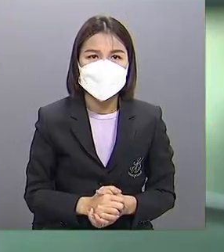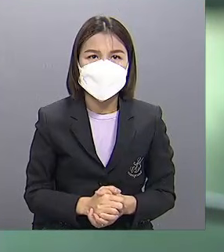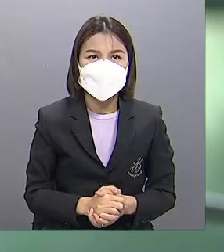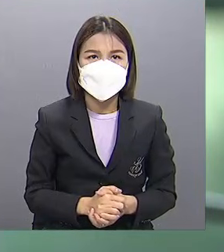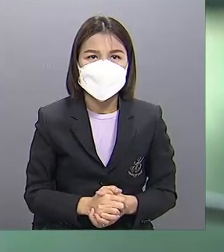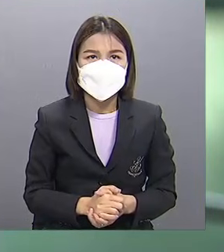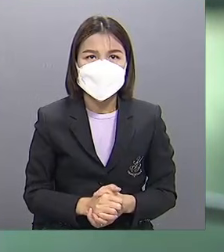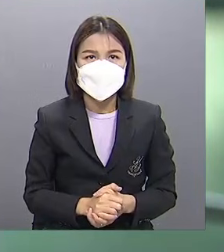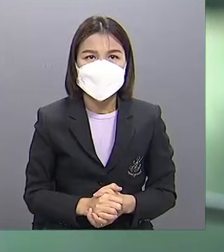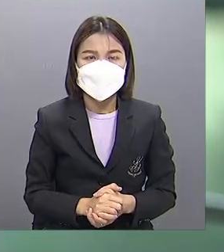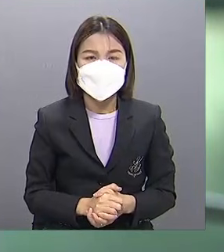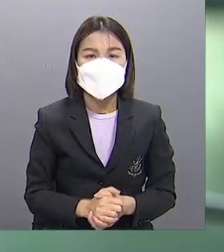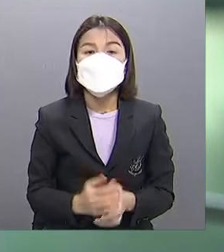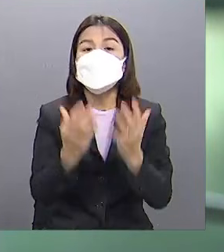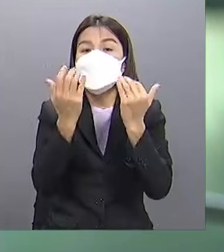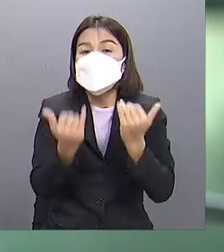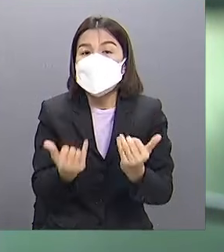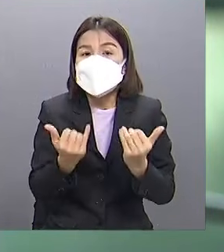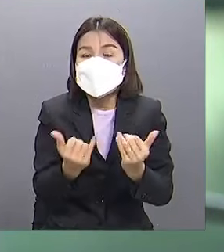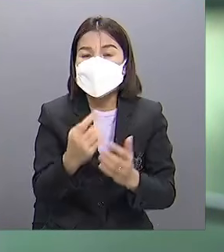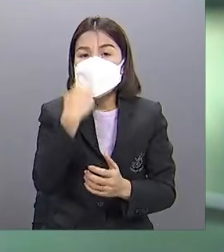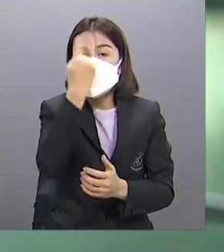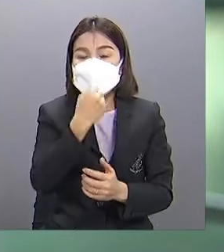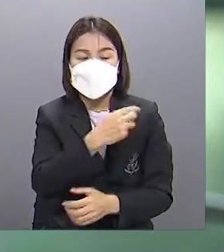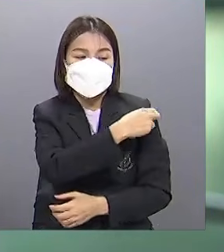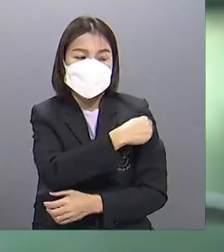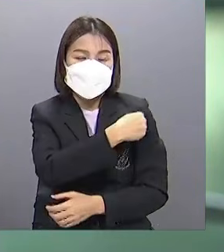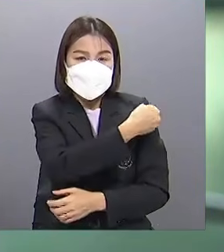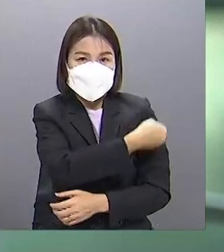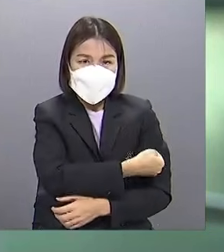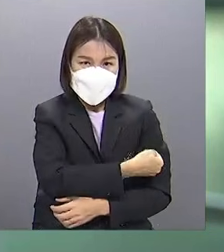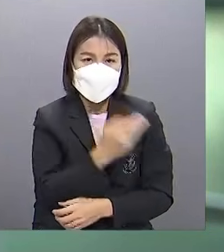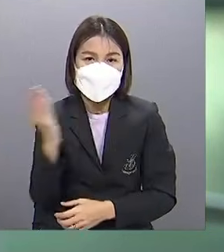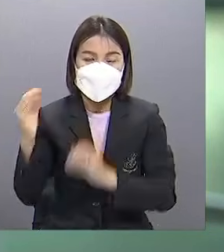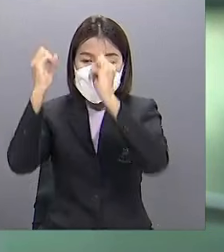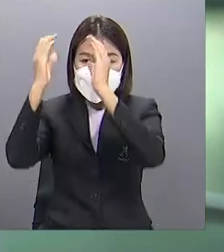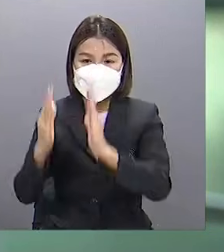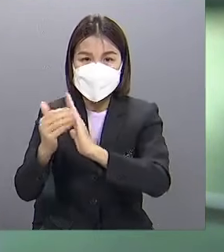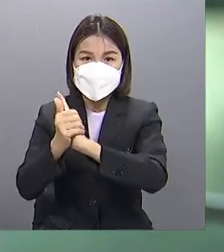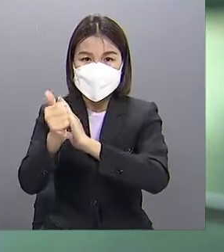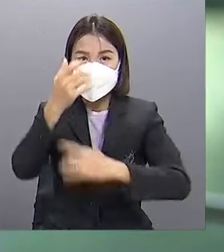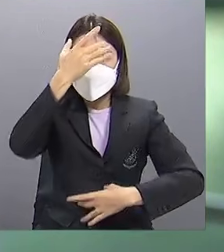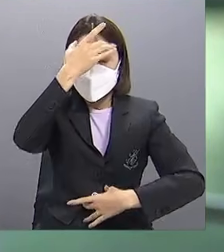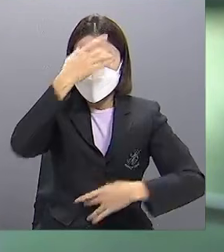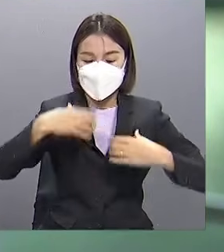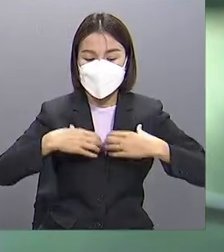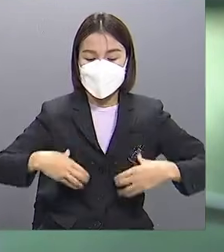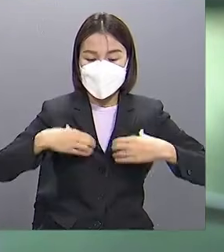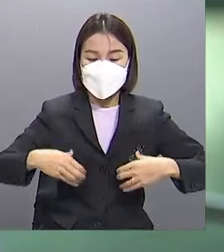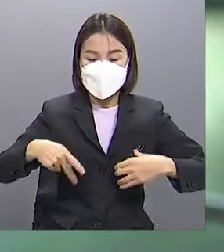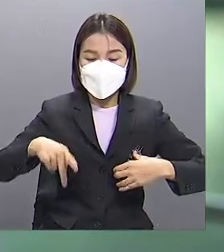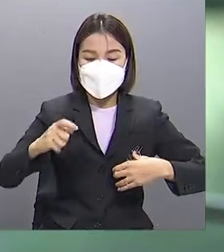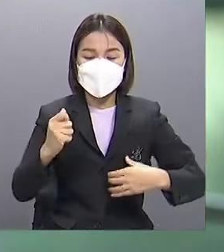และในช่วงนี้นะคะเราอยู่กับนายแพทย์ชนีชนียวรรณอาจารย์แพทย์ผู้เชี่ยวชาญโรคปอดประจำโรงพยาบาล Brigham and Women